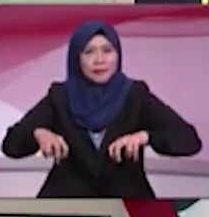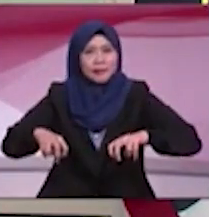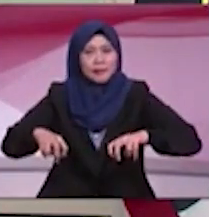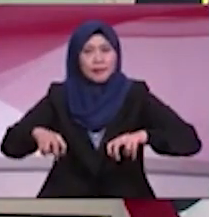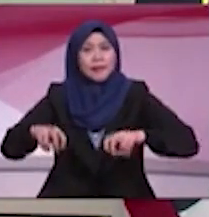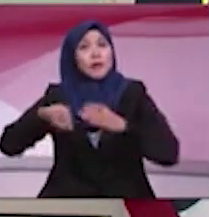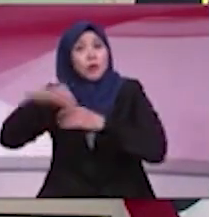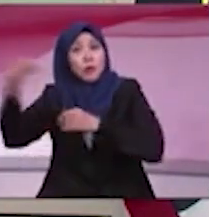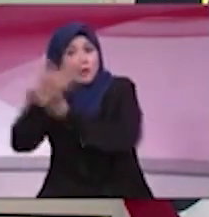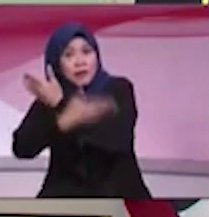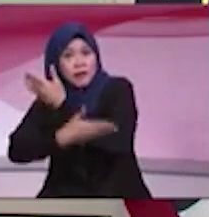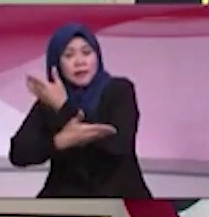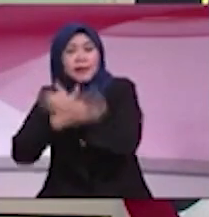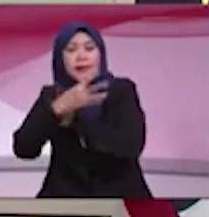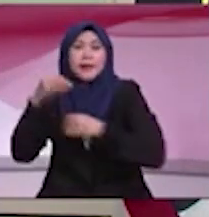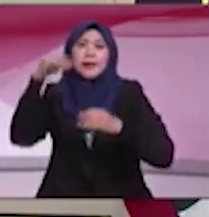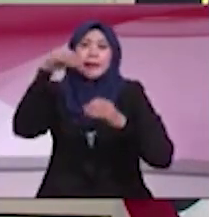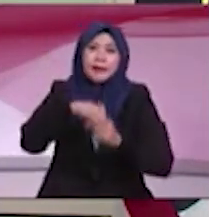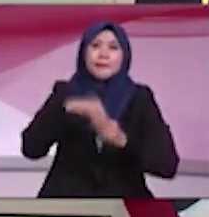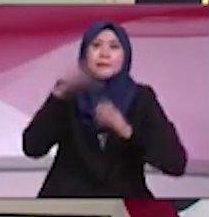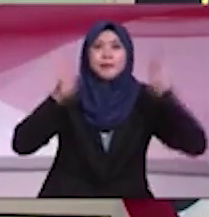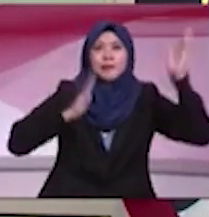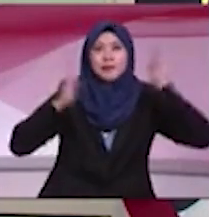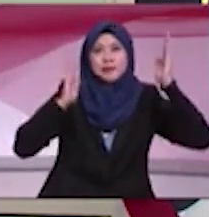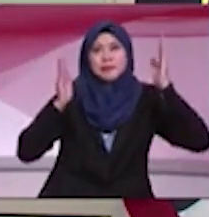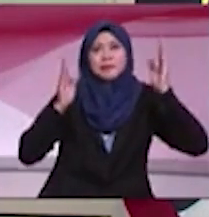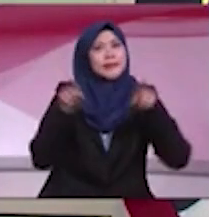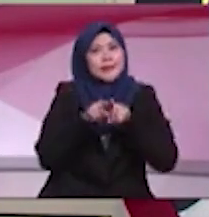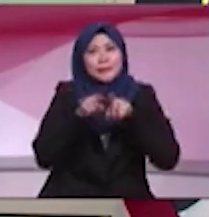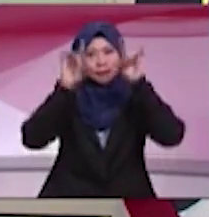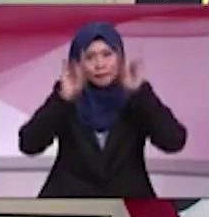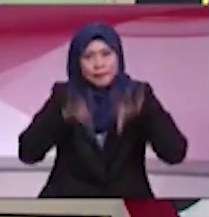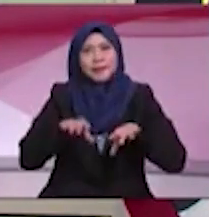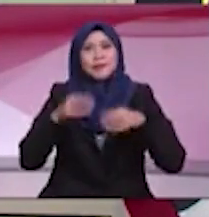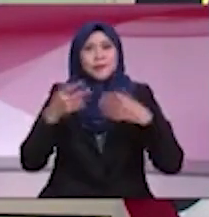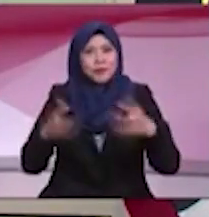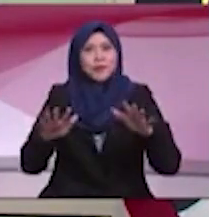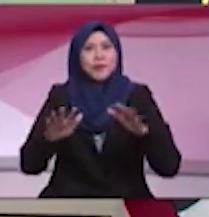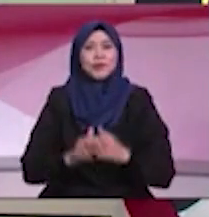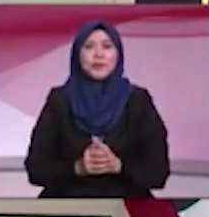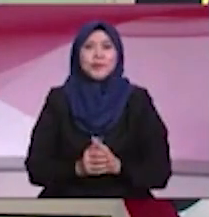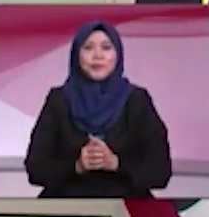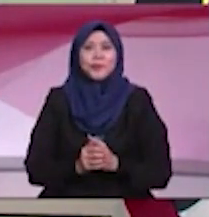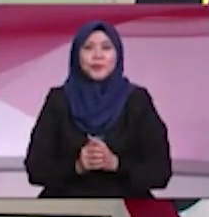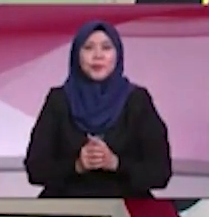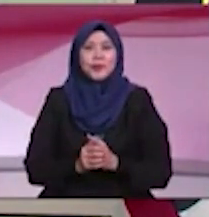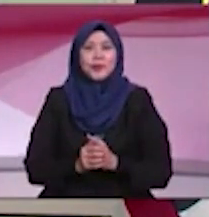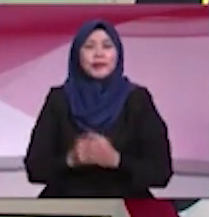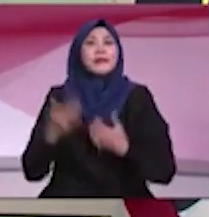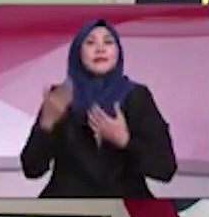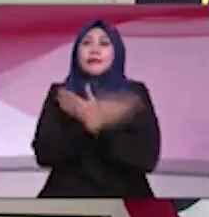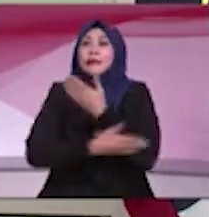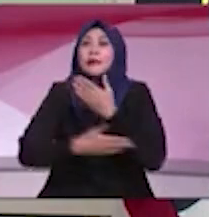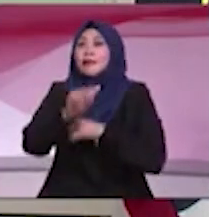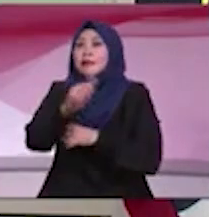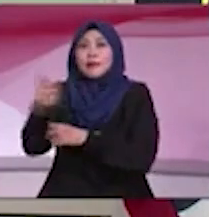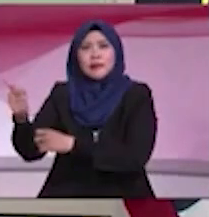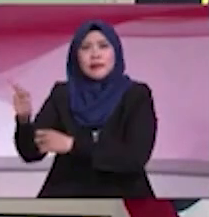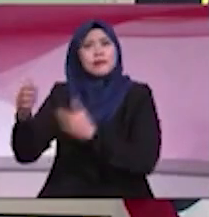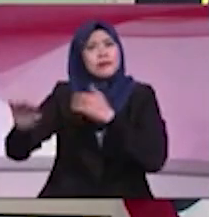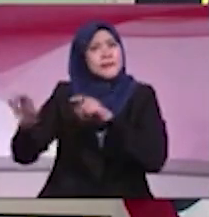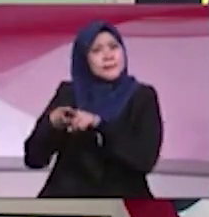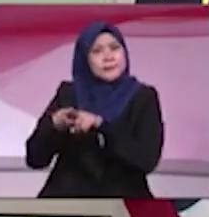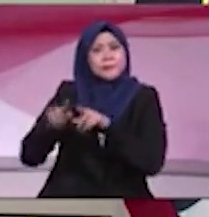saja di luar negara malah di dalam negara negara-negara lain juga telah memulihkan proses worth